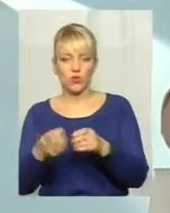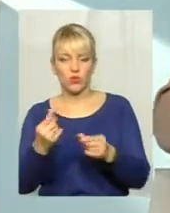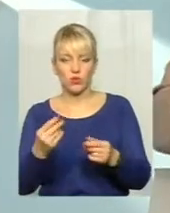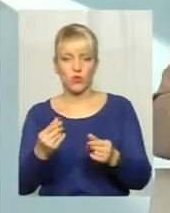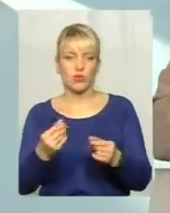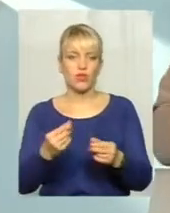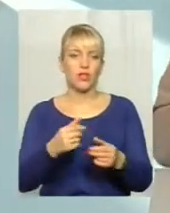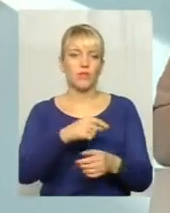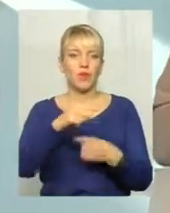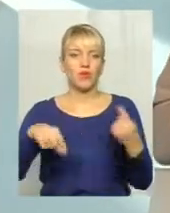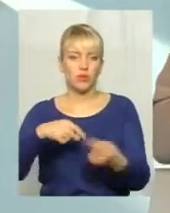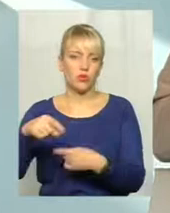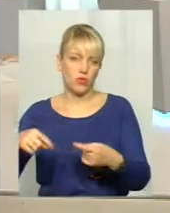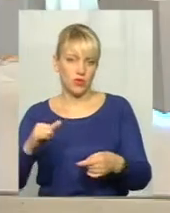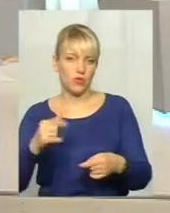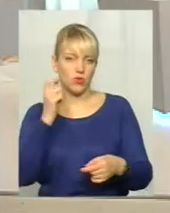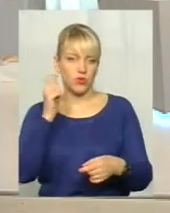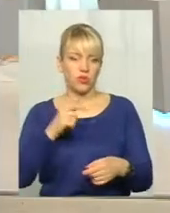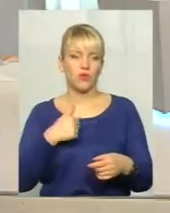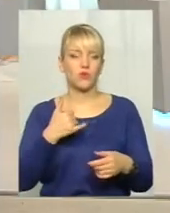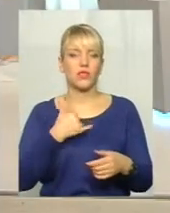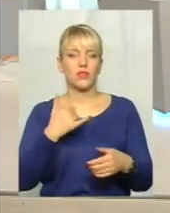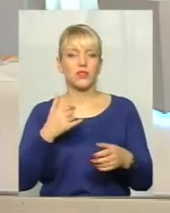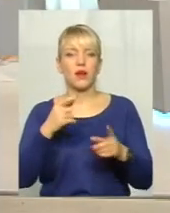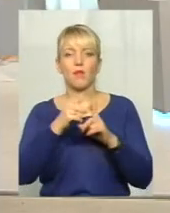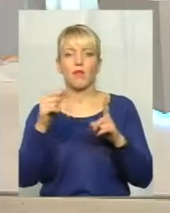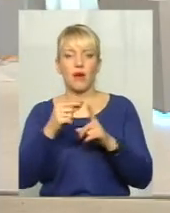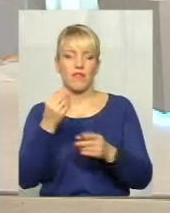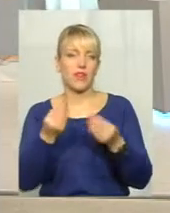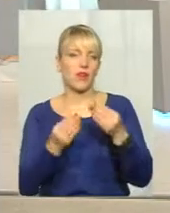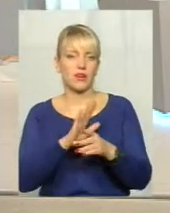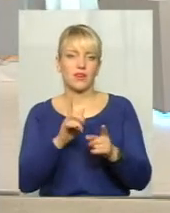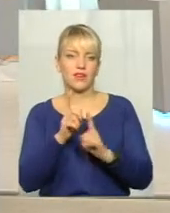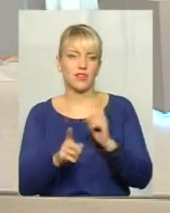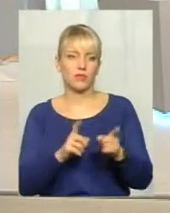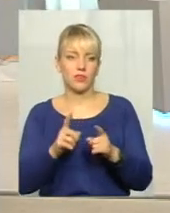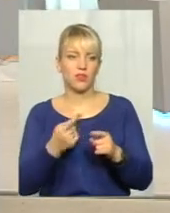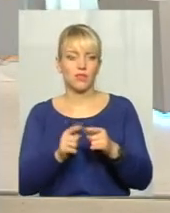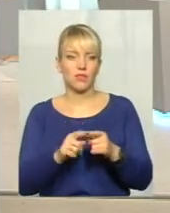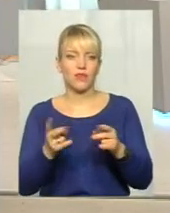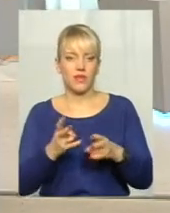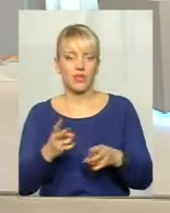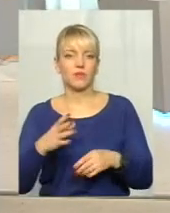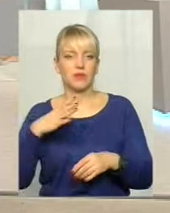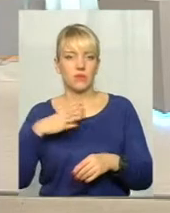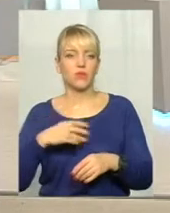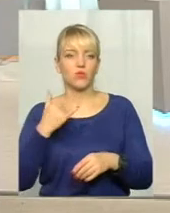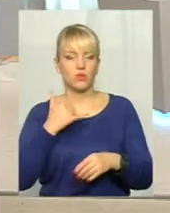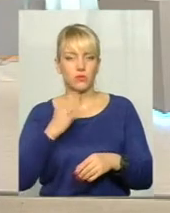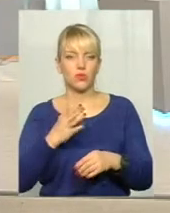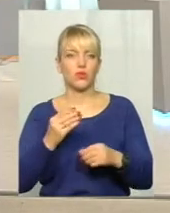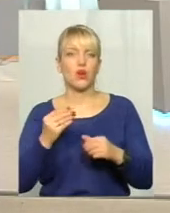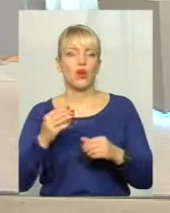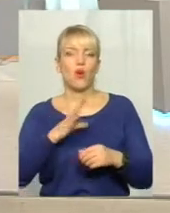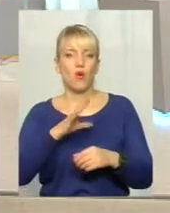країні. Тобто ми їм просто маємо нав'язати нові правила гри. Ми їх не змінимо. Ну, з цим також потрібно змиритись. Будуть у нас олігархи, але їх потрібно